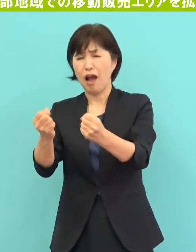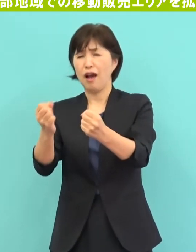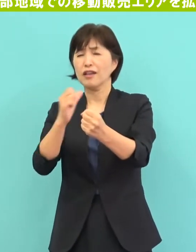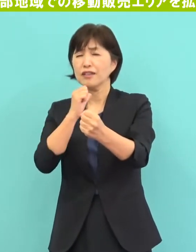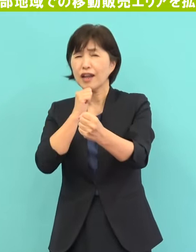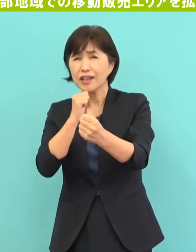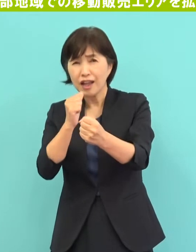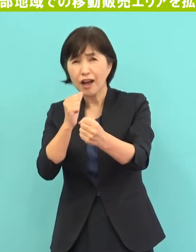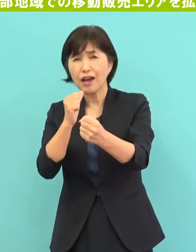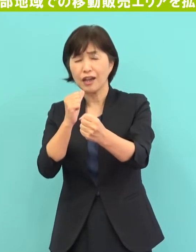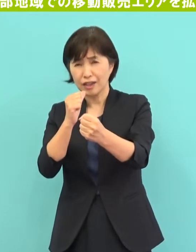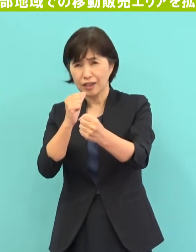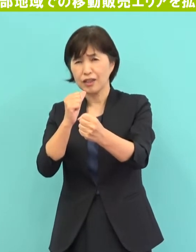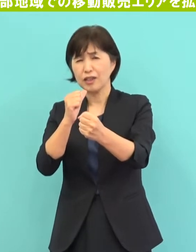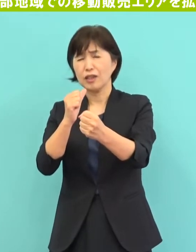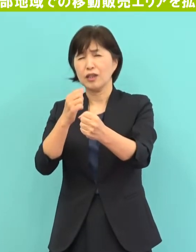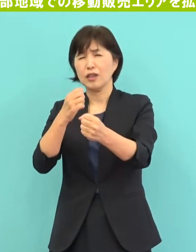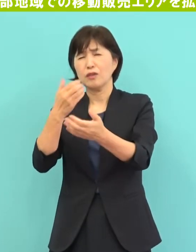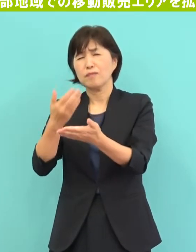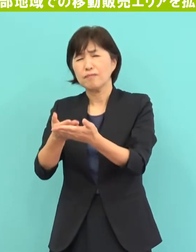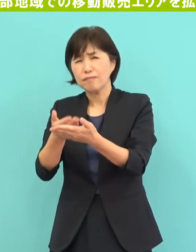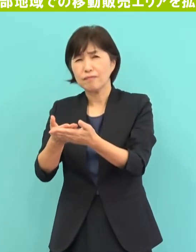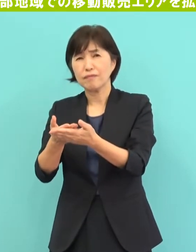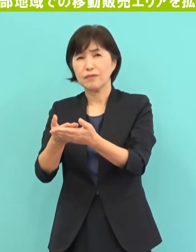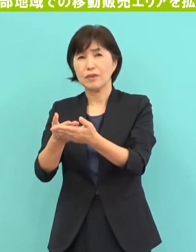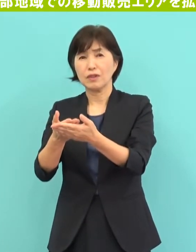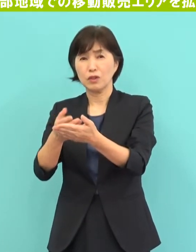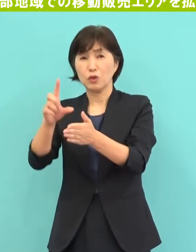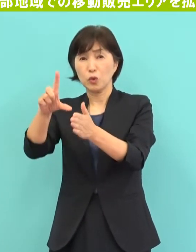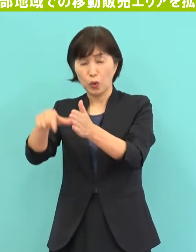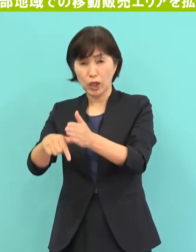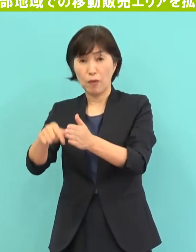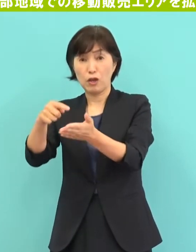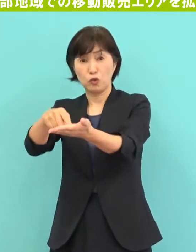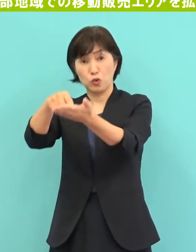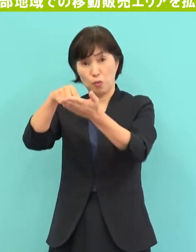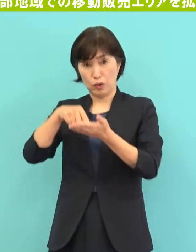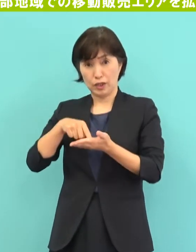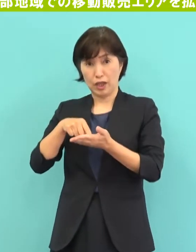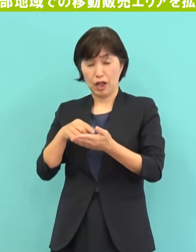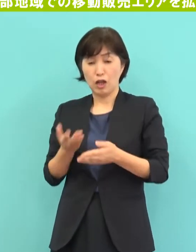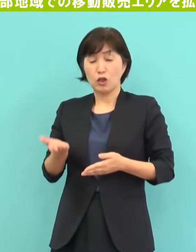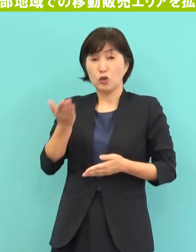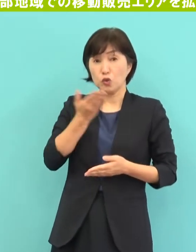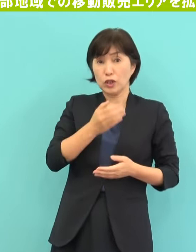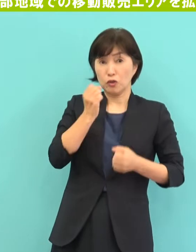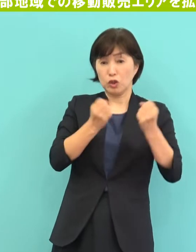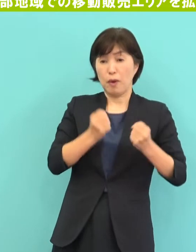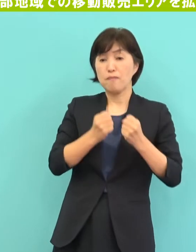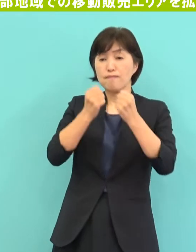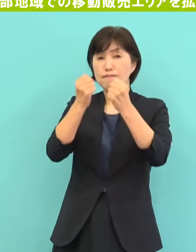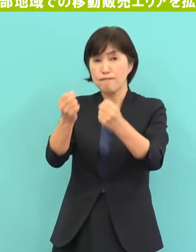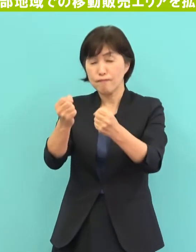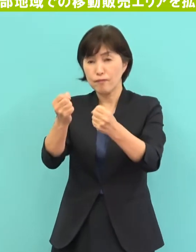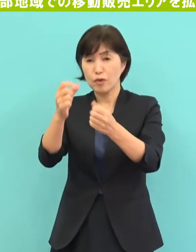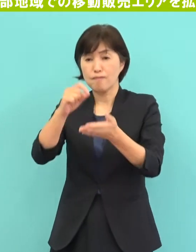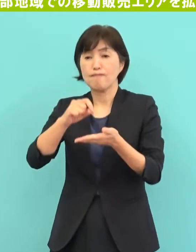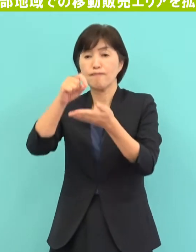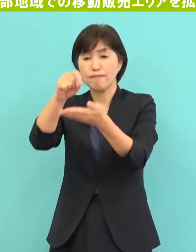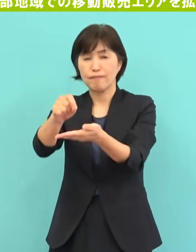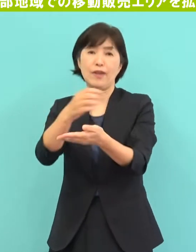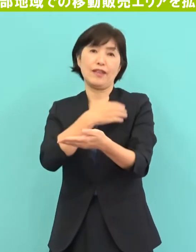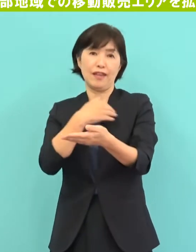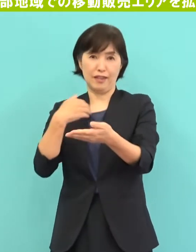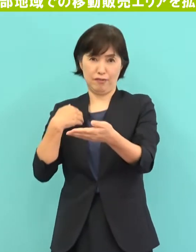いない商品で欲しいものがあれば例えば注文したら次の時には持ってきてもらうというようなそういうあの終わりと臨機応変な